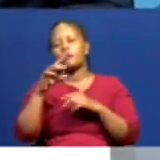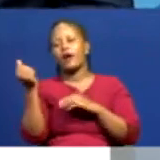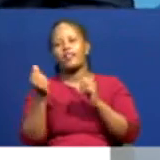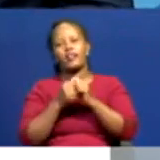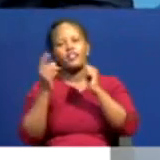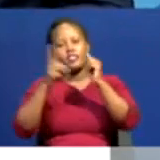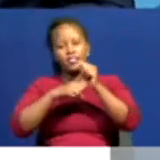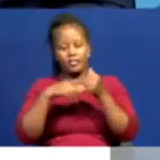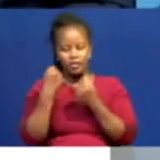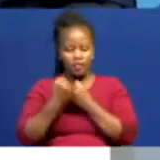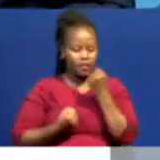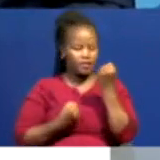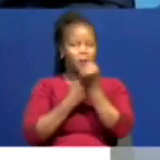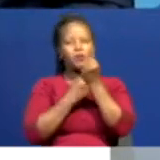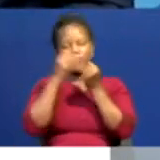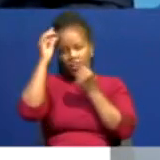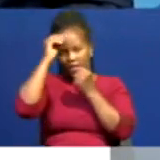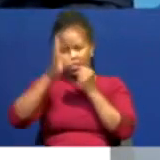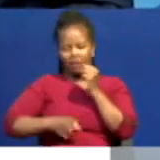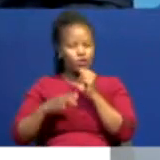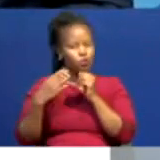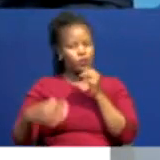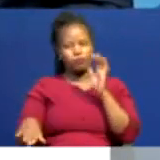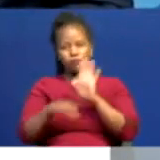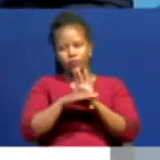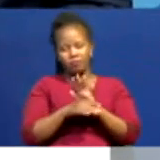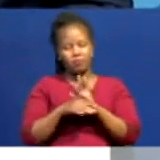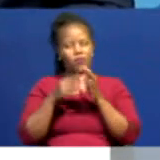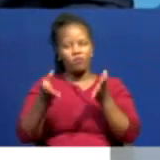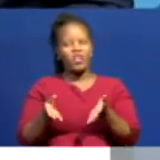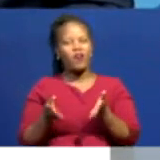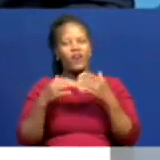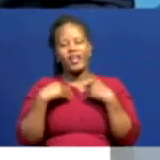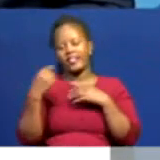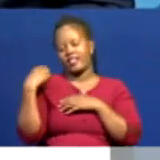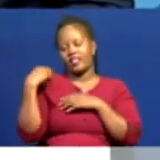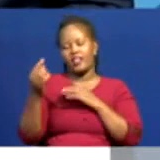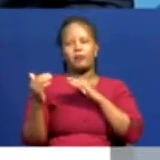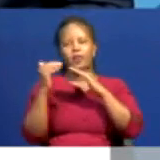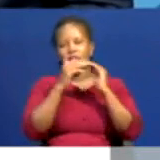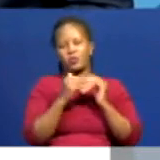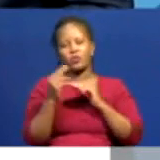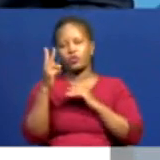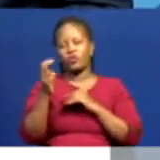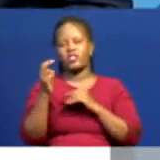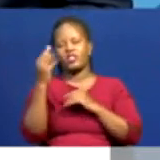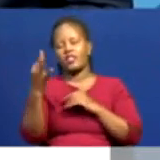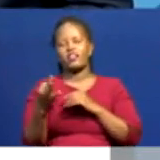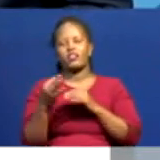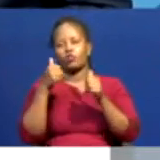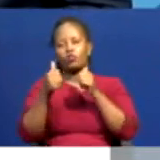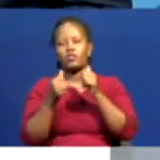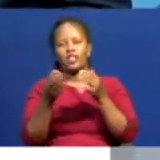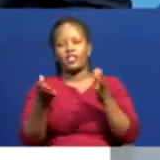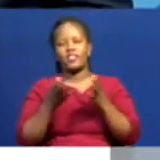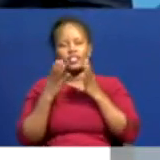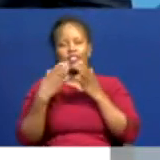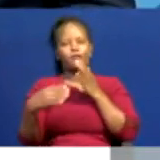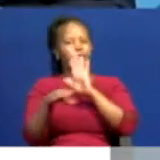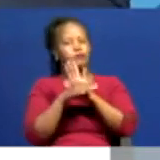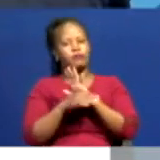wakiunga mkono kuondolewa kwake na hivyo kukosa kuafiki kigezo cha kura 23 zilizohitajika